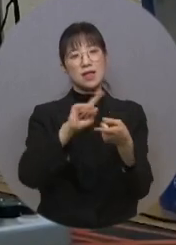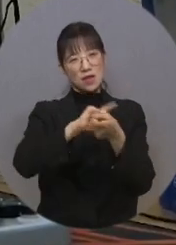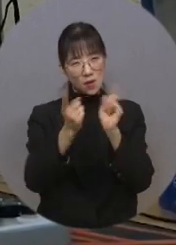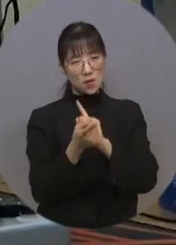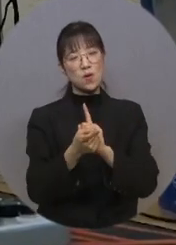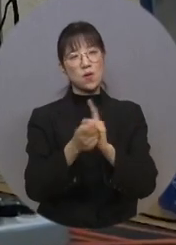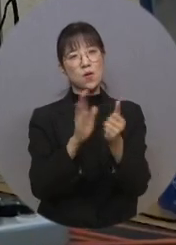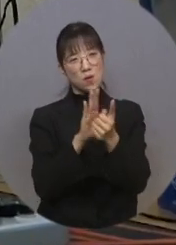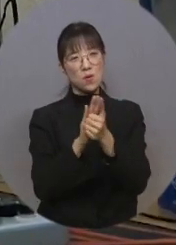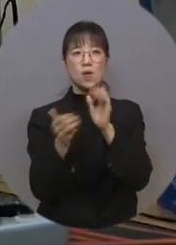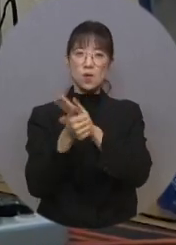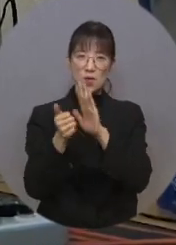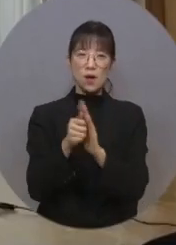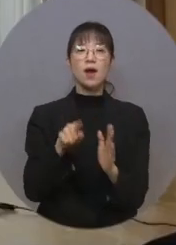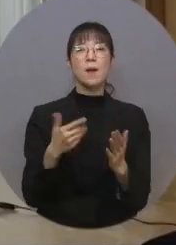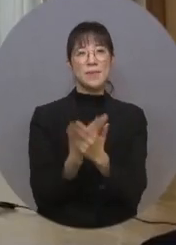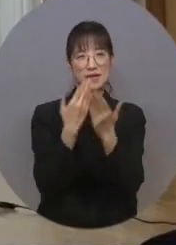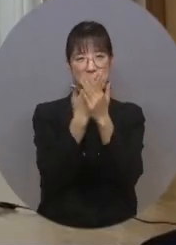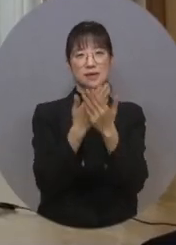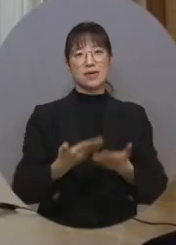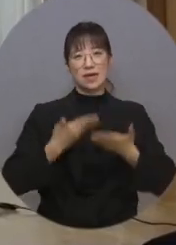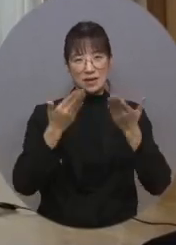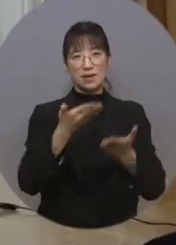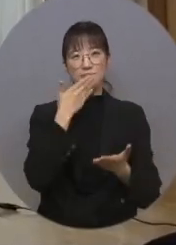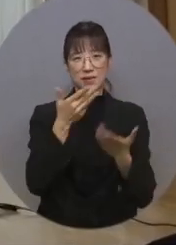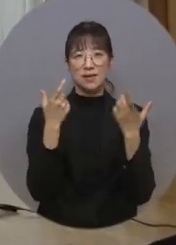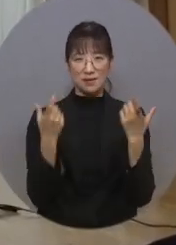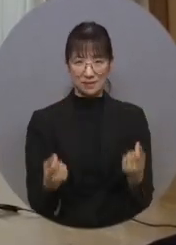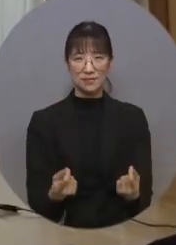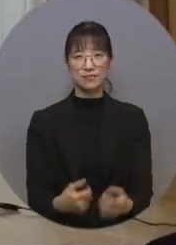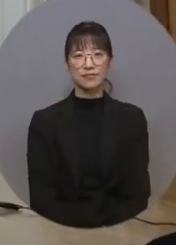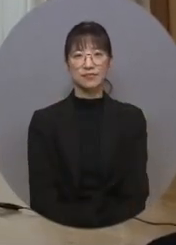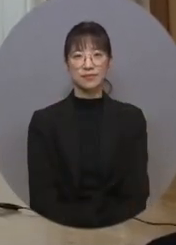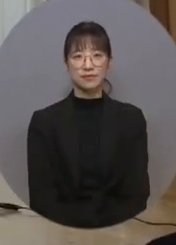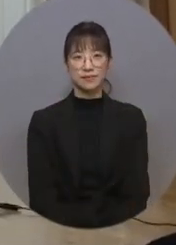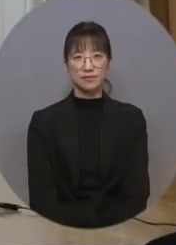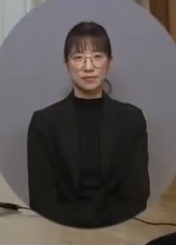확산과 발전에 기여할 것이 주목됩니다 복지tv 뉴스 황유재입니다